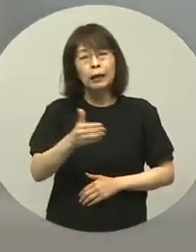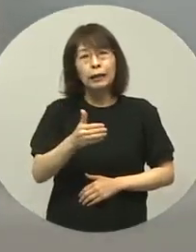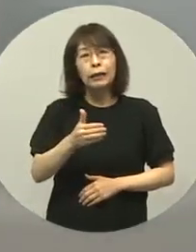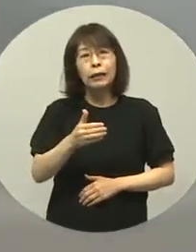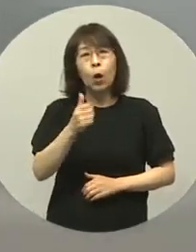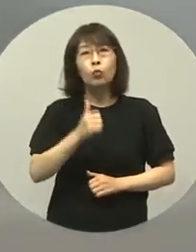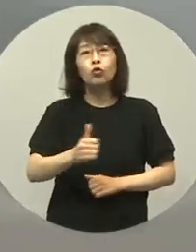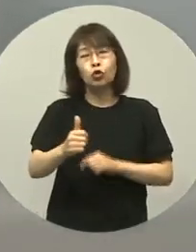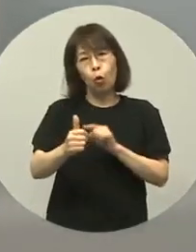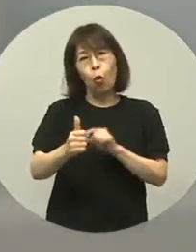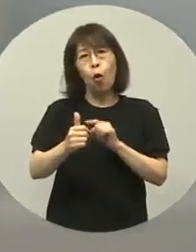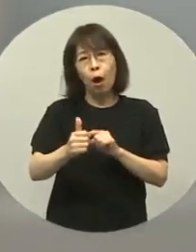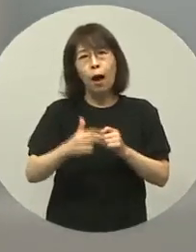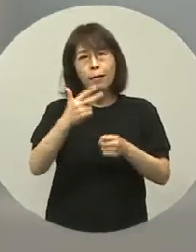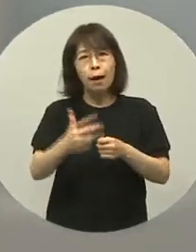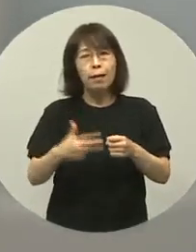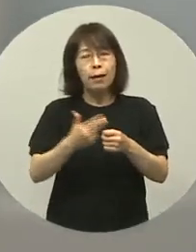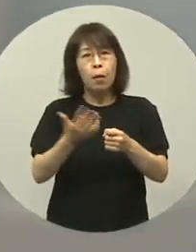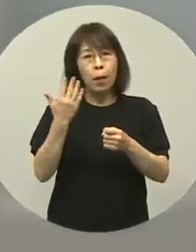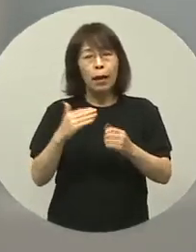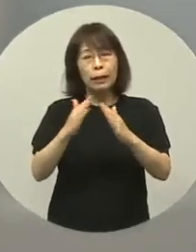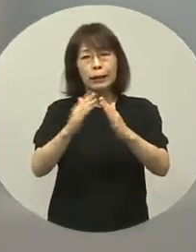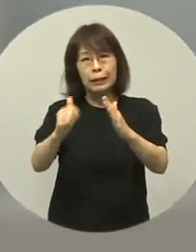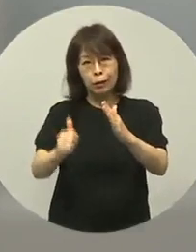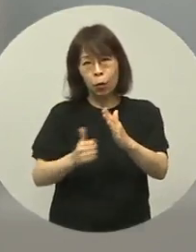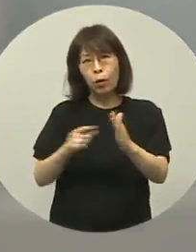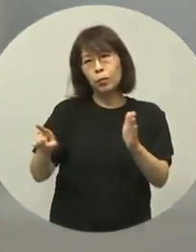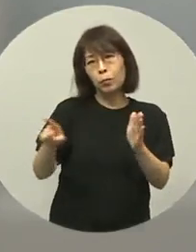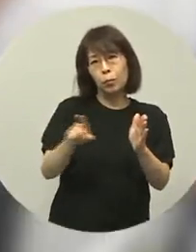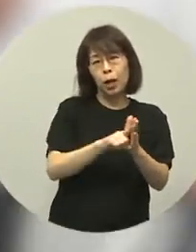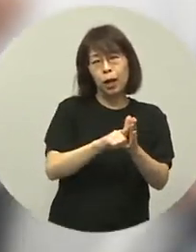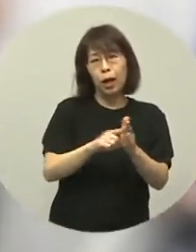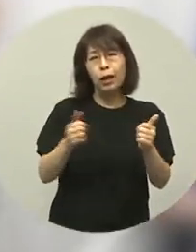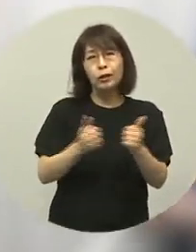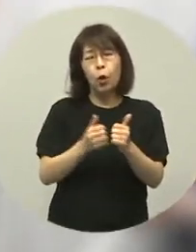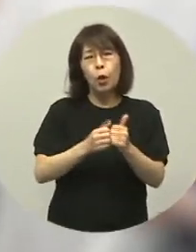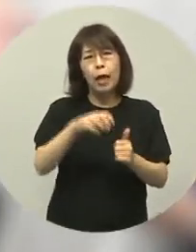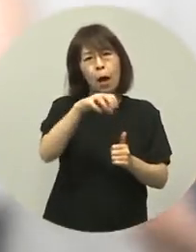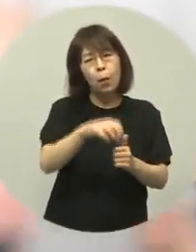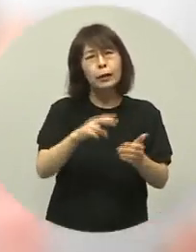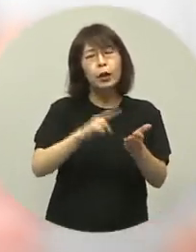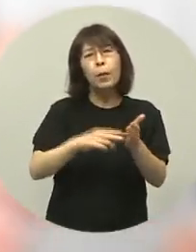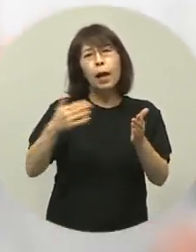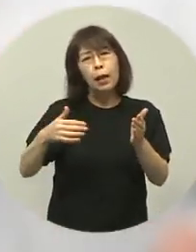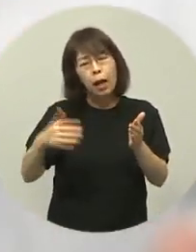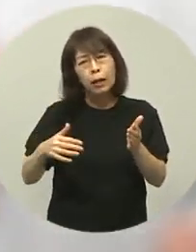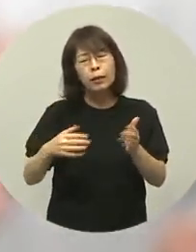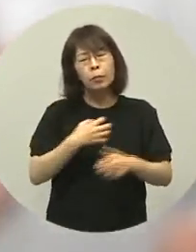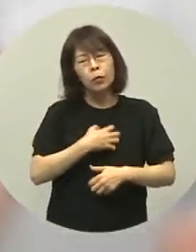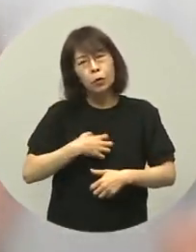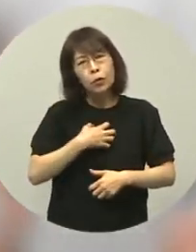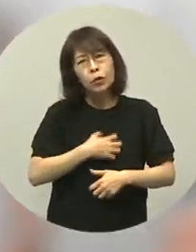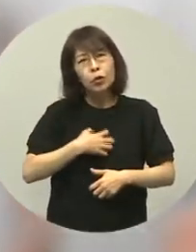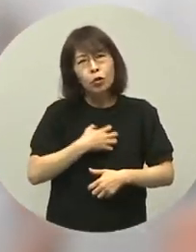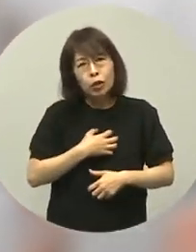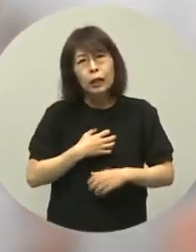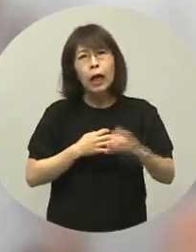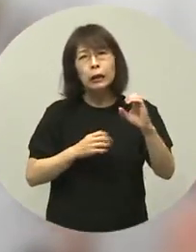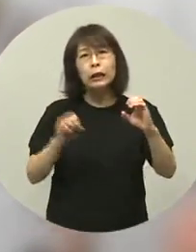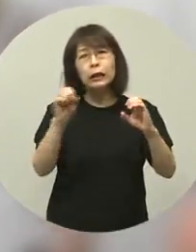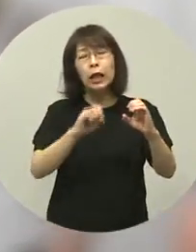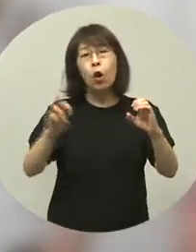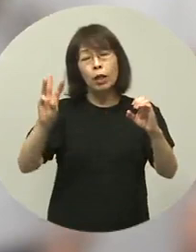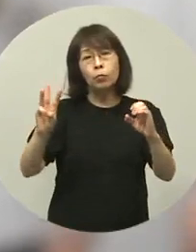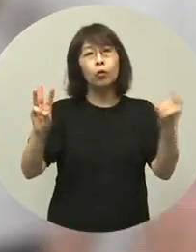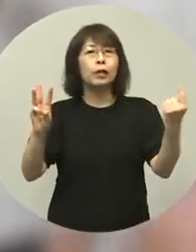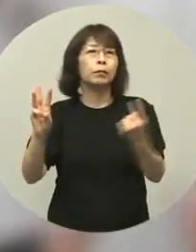引きこもりになってしまい、相談する相手が決まらず転々としていたところ、すがる思いでコミュニティソーシャルワーカーに相